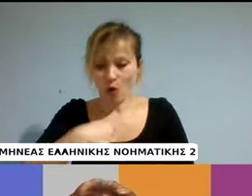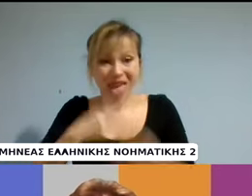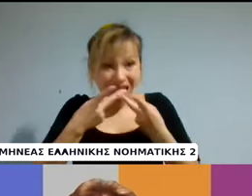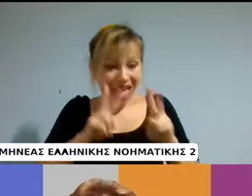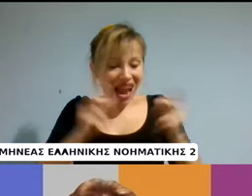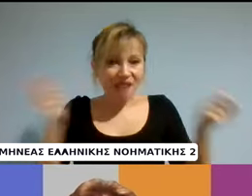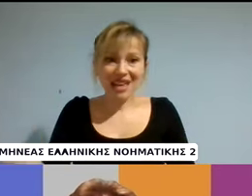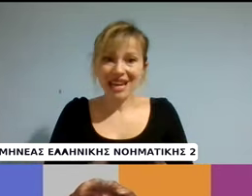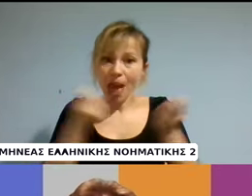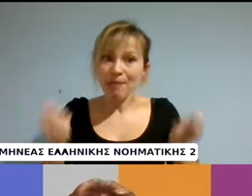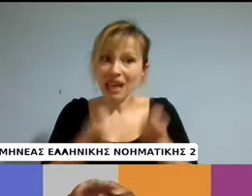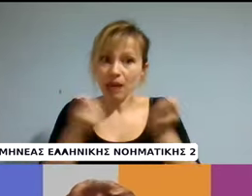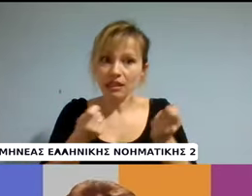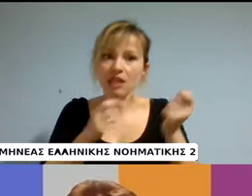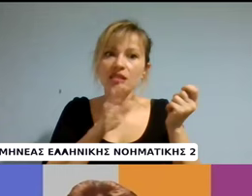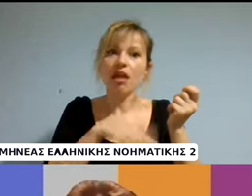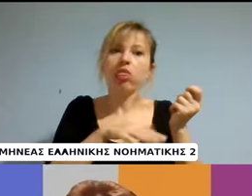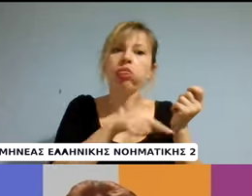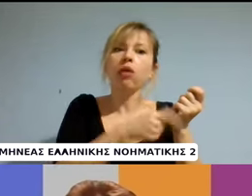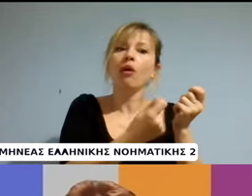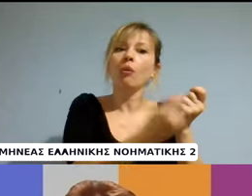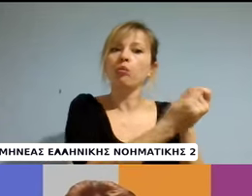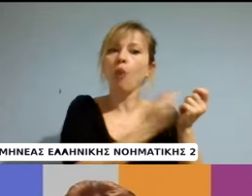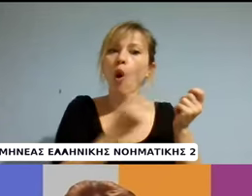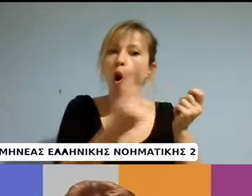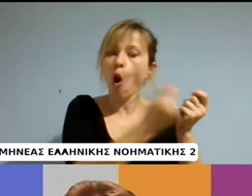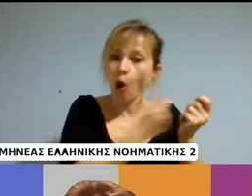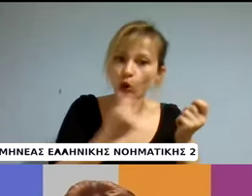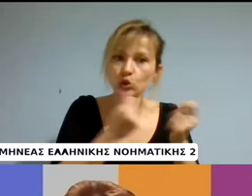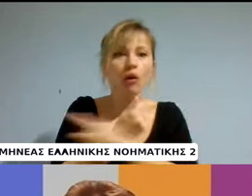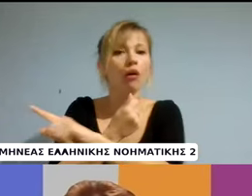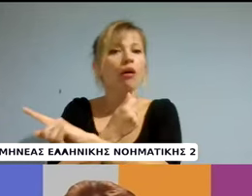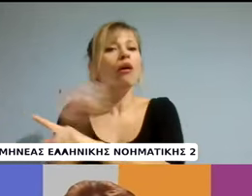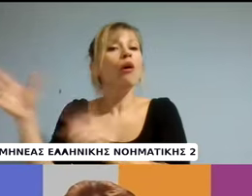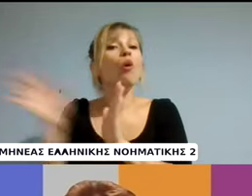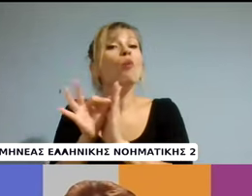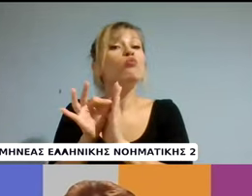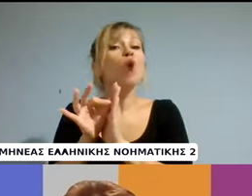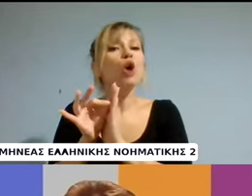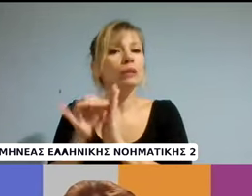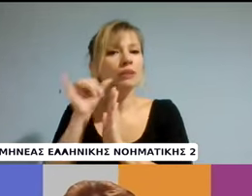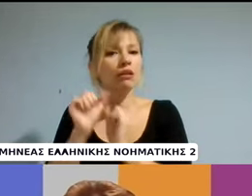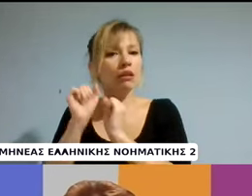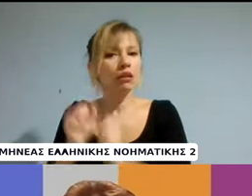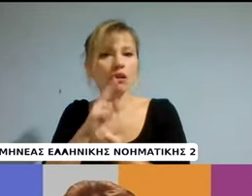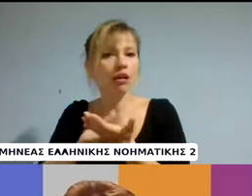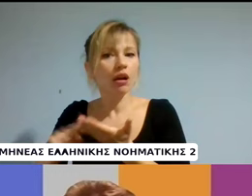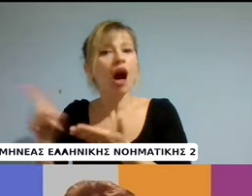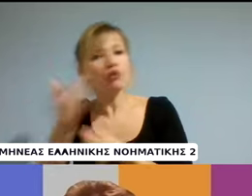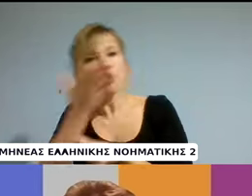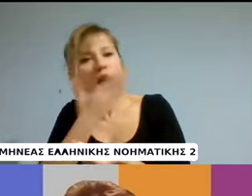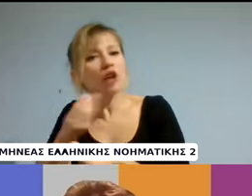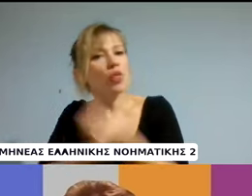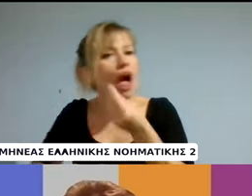είναι τόσο χαμηλά που πραγματικά το να προσλάβεις έναν άνθρωπο μέσα και να σου βγάζει αρκετή δουλειά είναι πιο κοστοφόρο για την